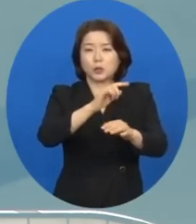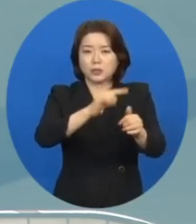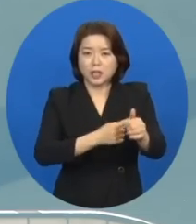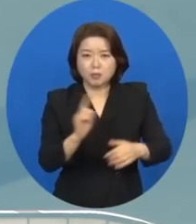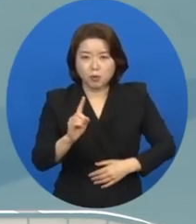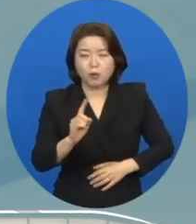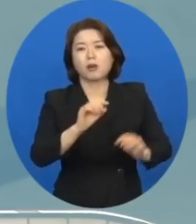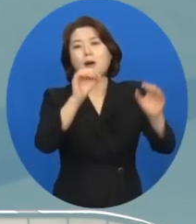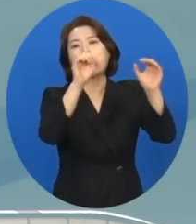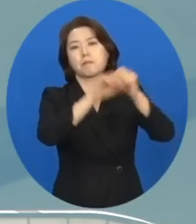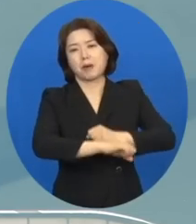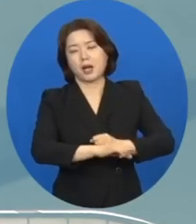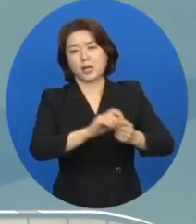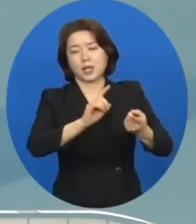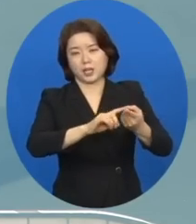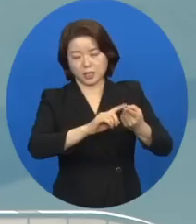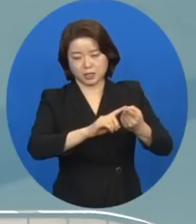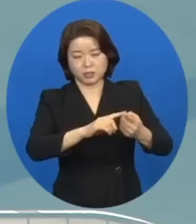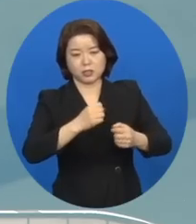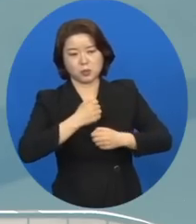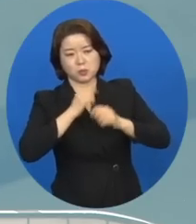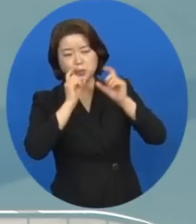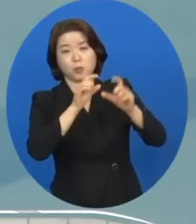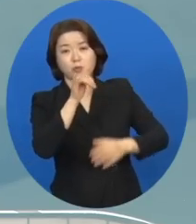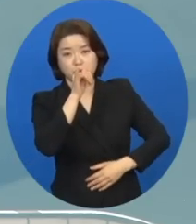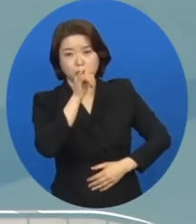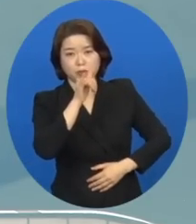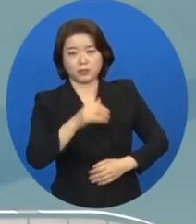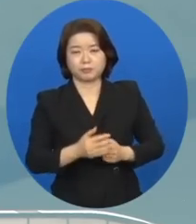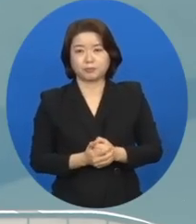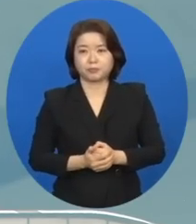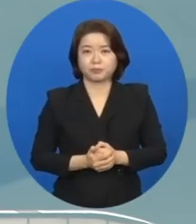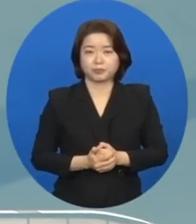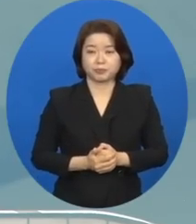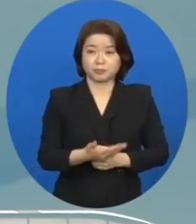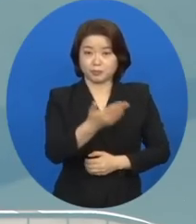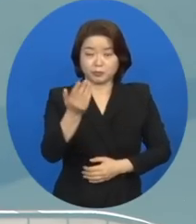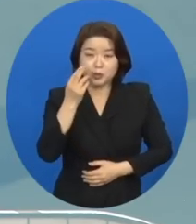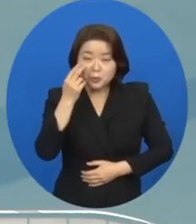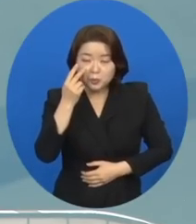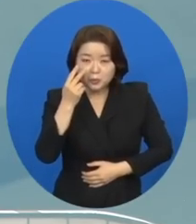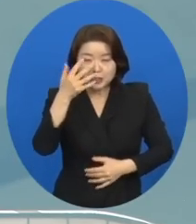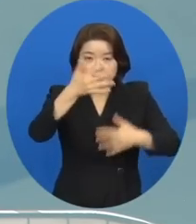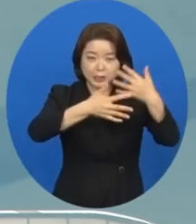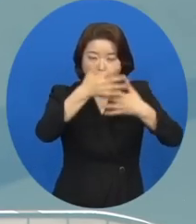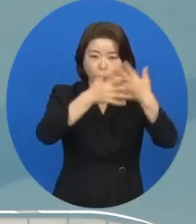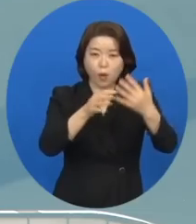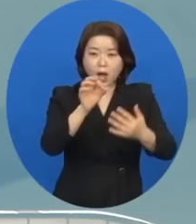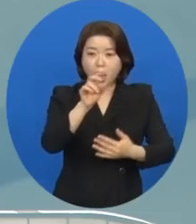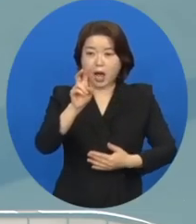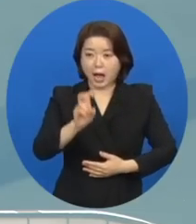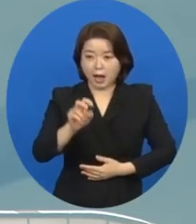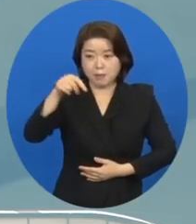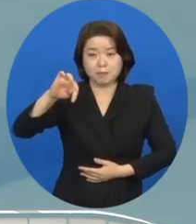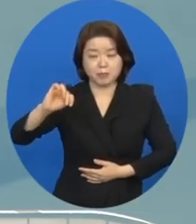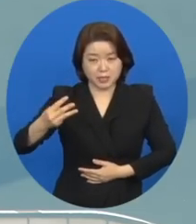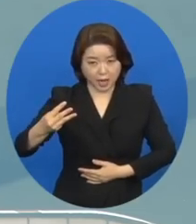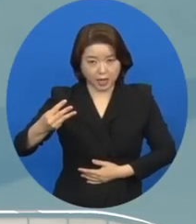것을 경고하고 있습니다. 혹시 영화 암살을 보신 적 있으십니까? 암살, 이정재가